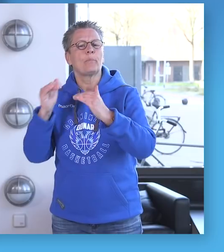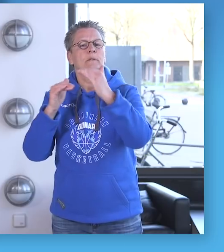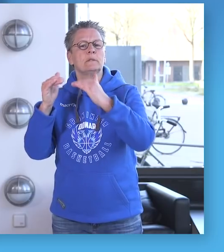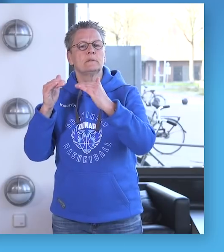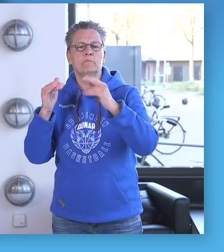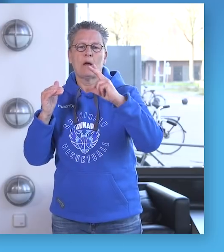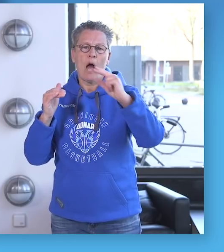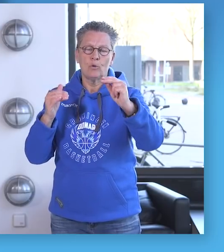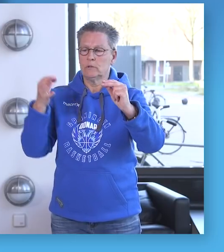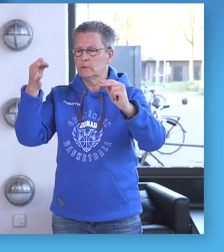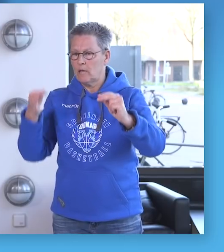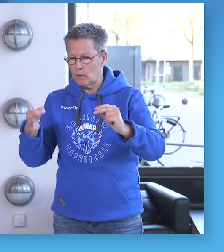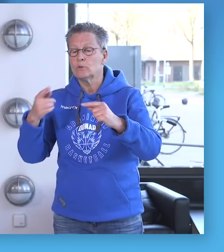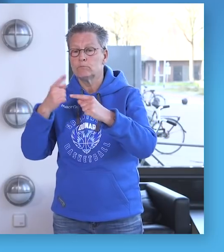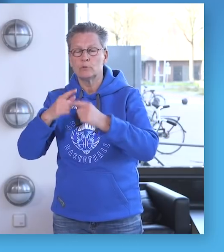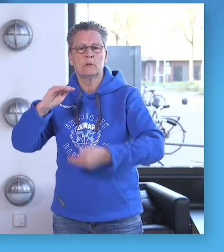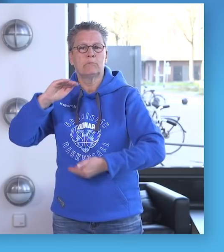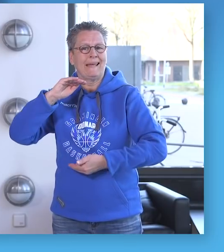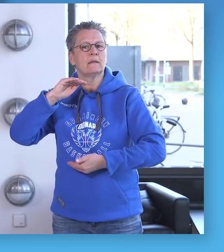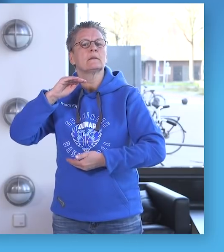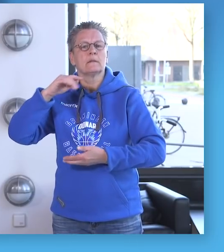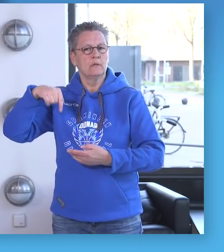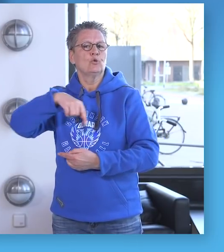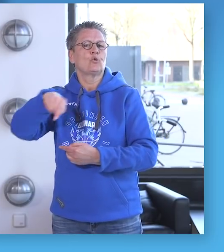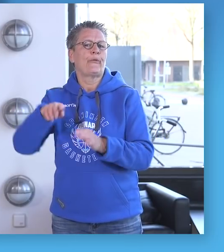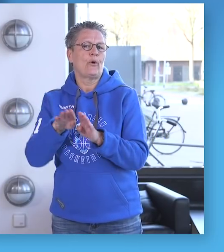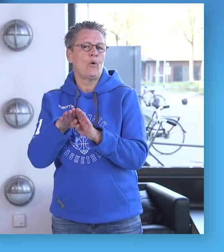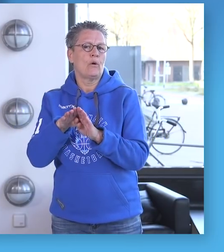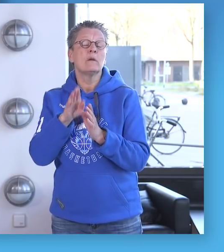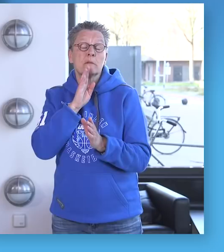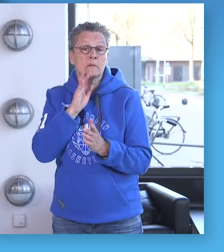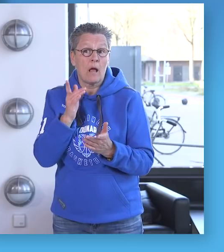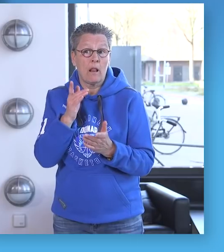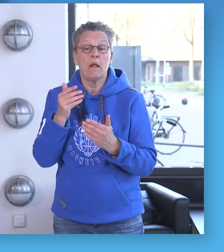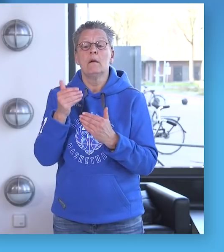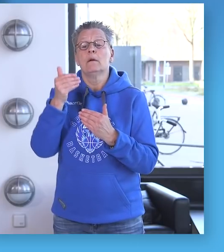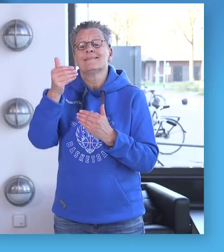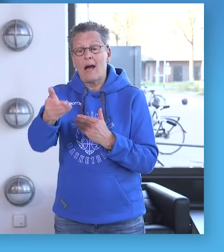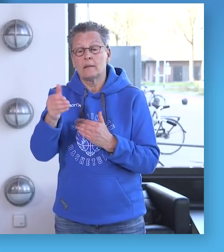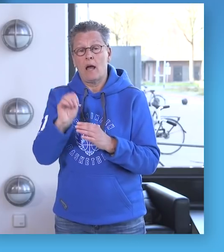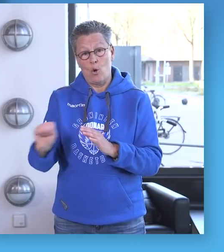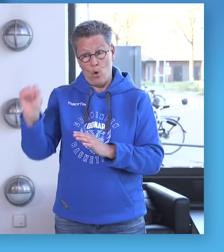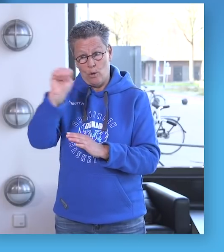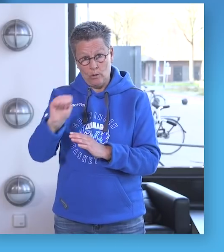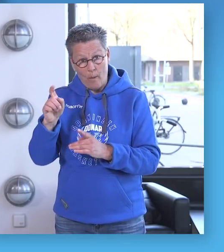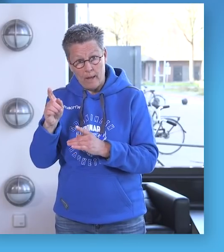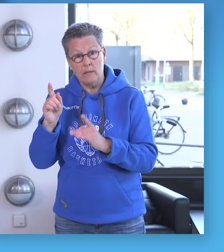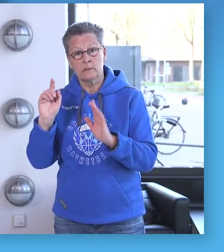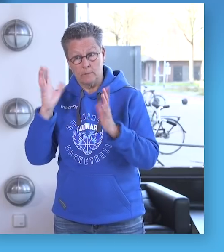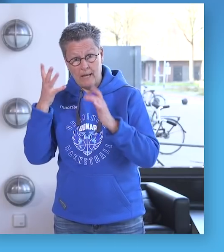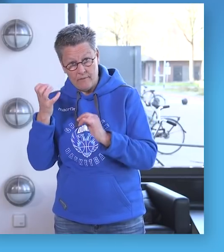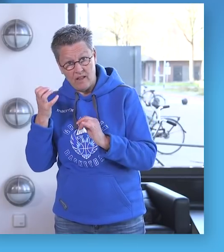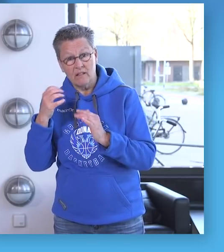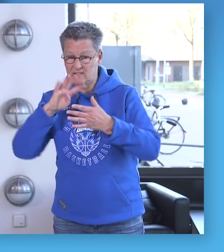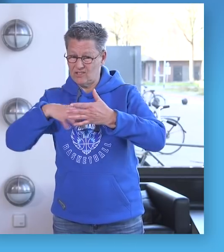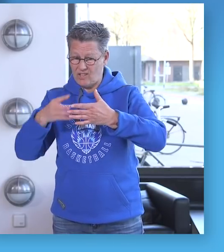en de beker nog eens als competitie. En dat je dan, stel ook als je nog Europees wil spelen, dat dan eigenlijk het schema vol zit. Maar dat je